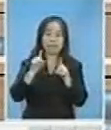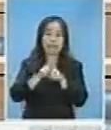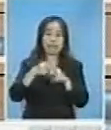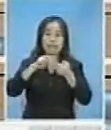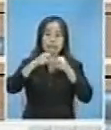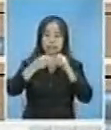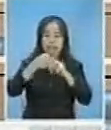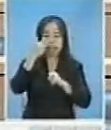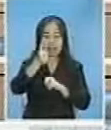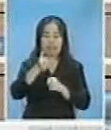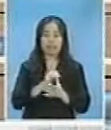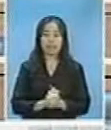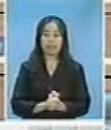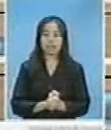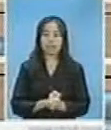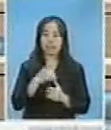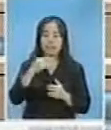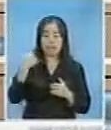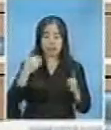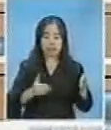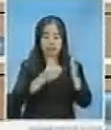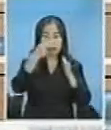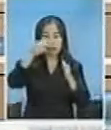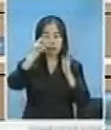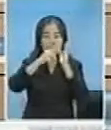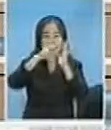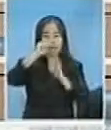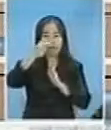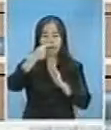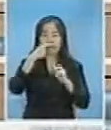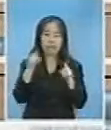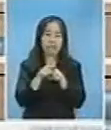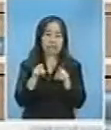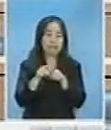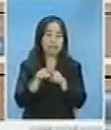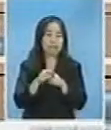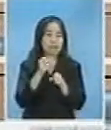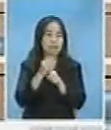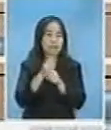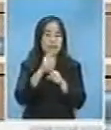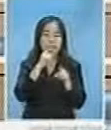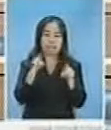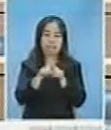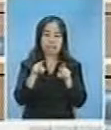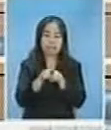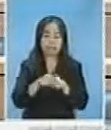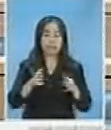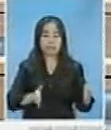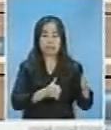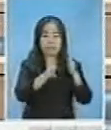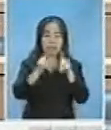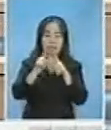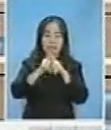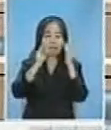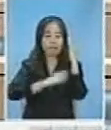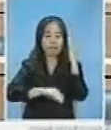ได้ครับเรื่องน้ำท่วมคลองหนังครับของอำเภอสติงพระเช่นเดียวกันครับทำแบบนี้เลยครับหรือแม้ตั้งคลองคูขุดของอำเภอสติงพ